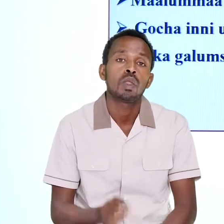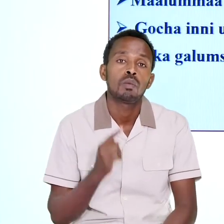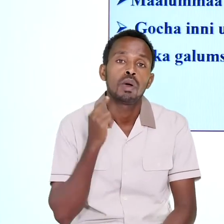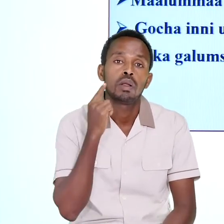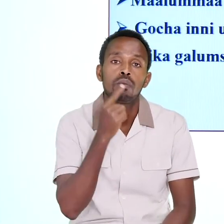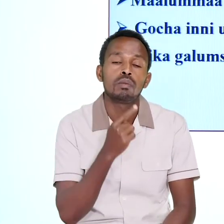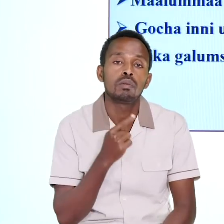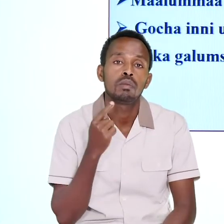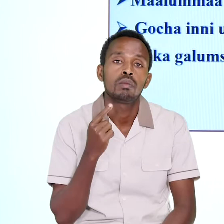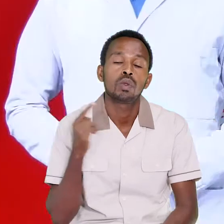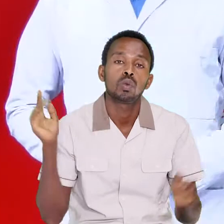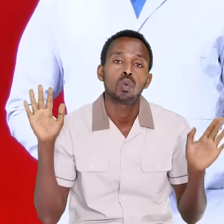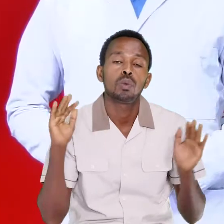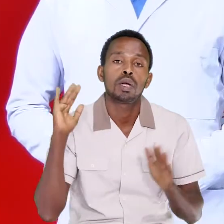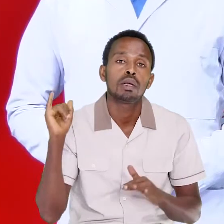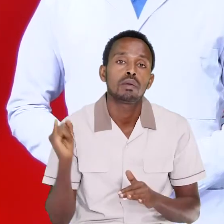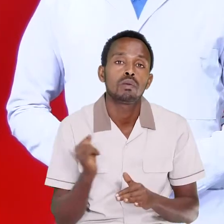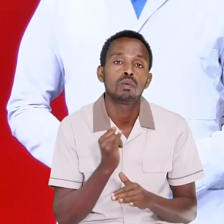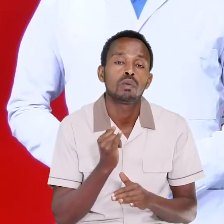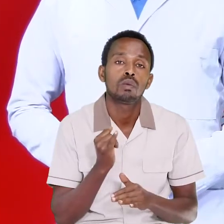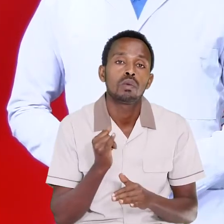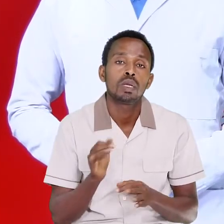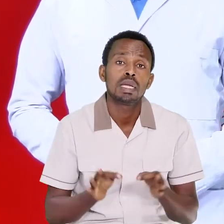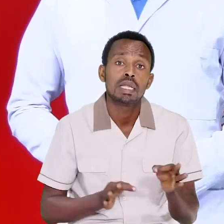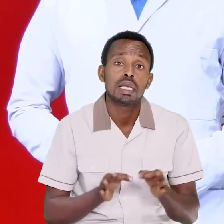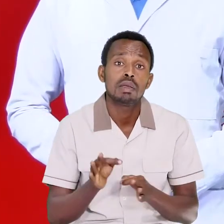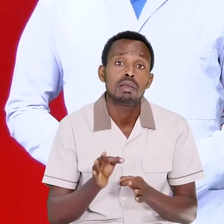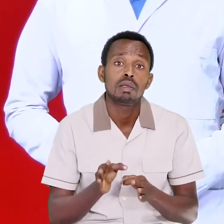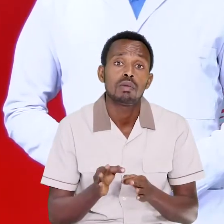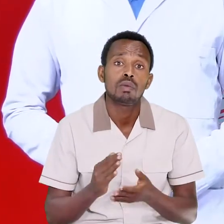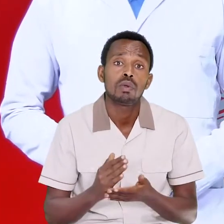maalummaa joobiraa ni ibsitu barnoota kana booda.